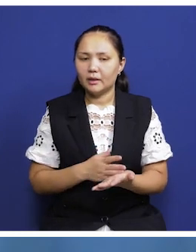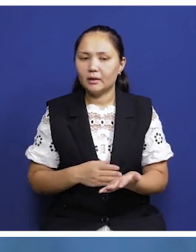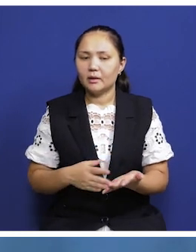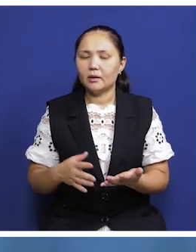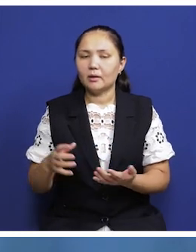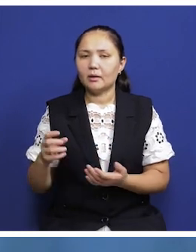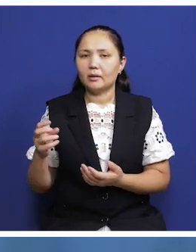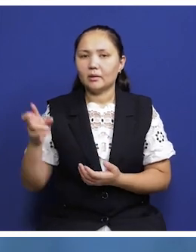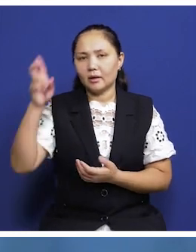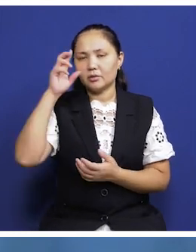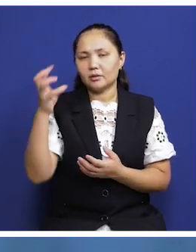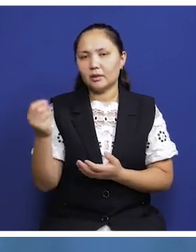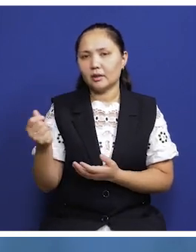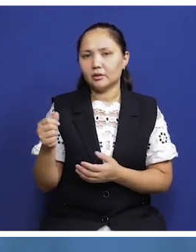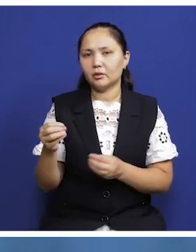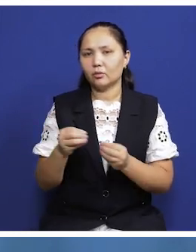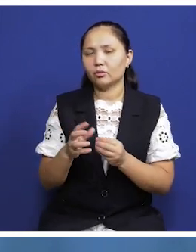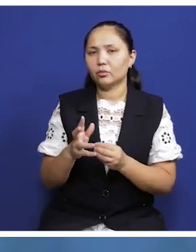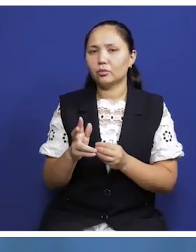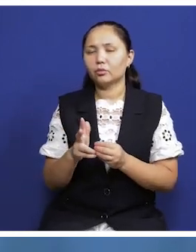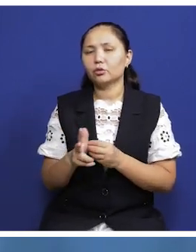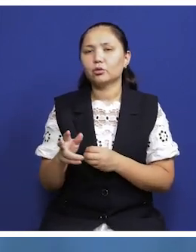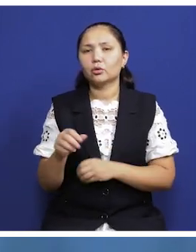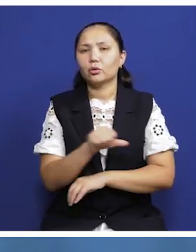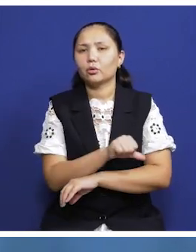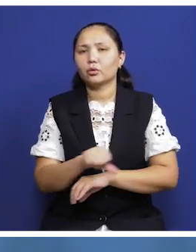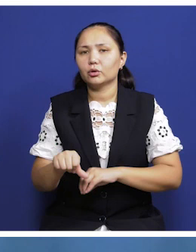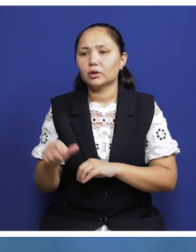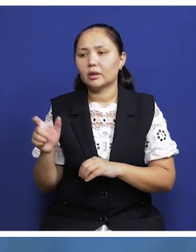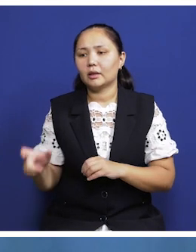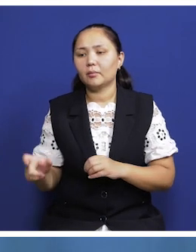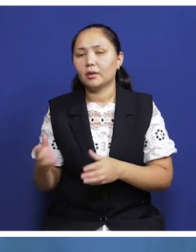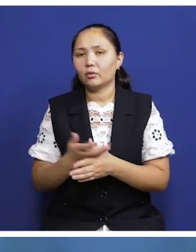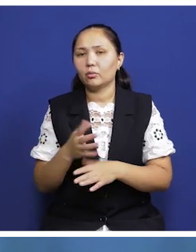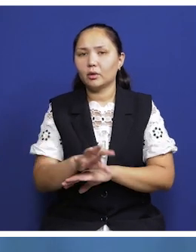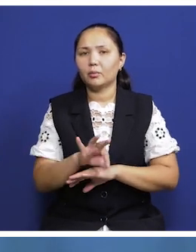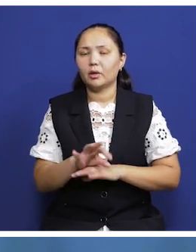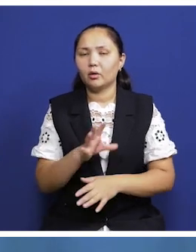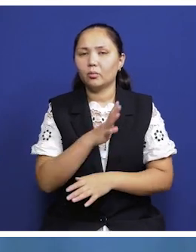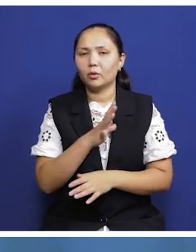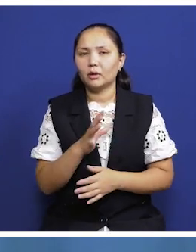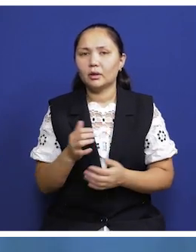мемлекеттік қаржы есебінен 13 көше, жеке инвестиция есебінен 9 көше жарықтандырылған.